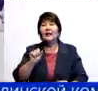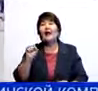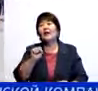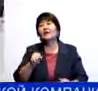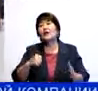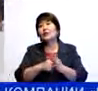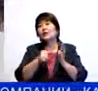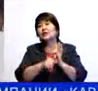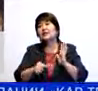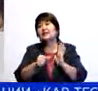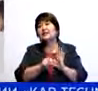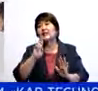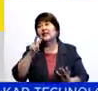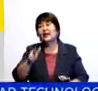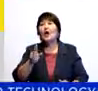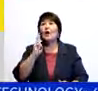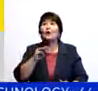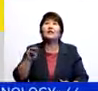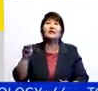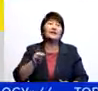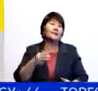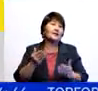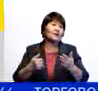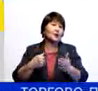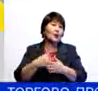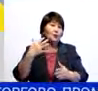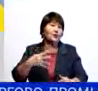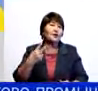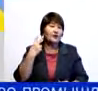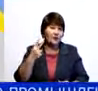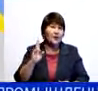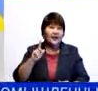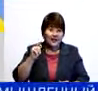весит до 66 килограммов, Кундуз Жылкыбай весит до 52 килограммов.